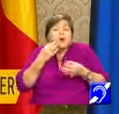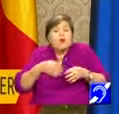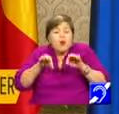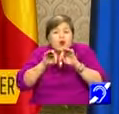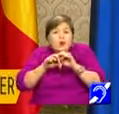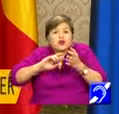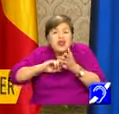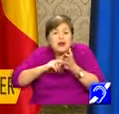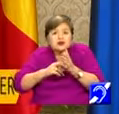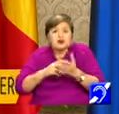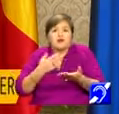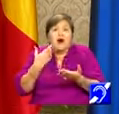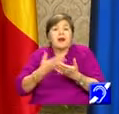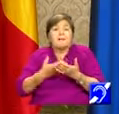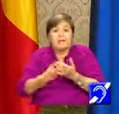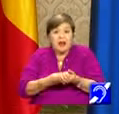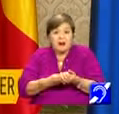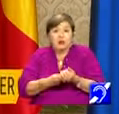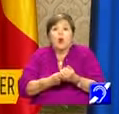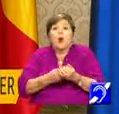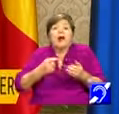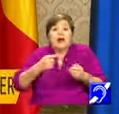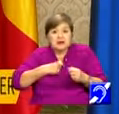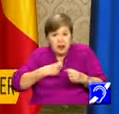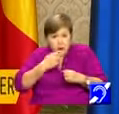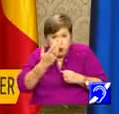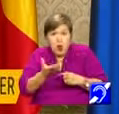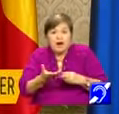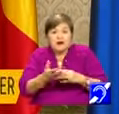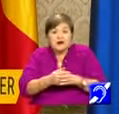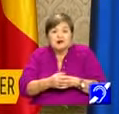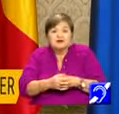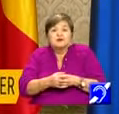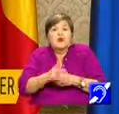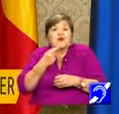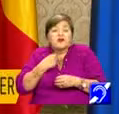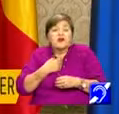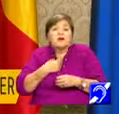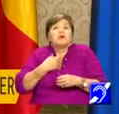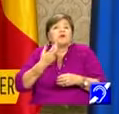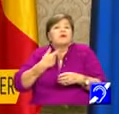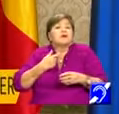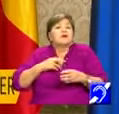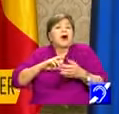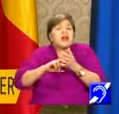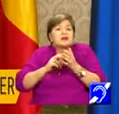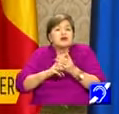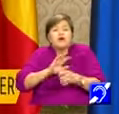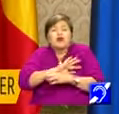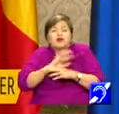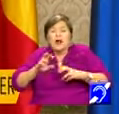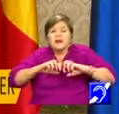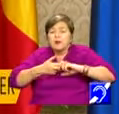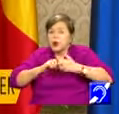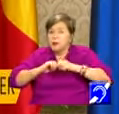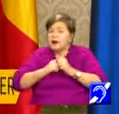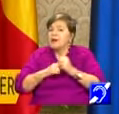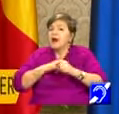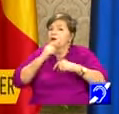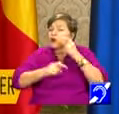pentru a fi în măsură să rezolvăm efectele produse de